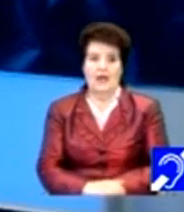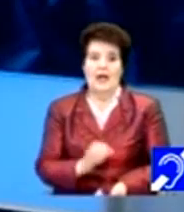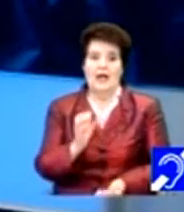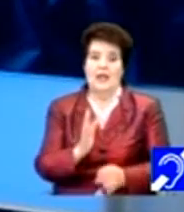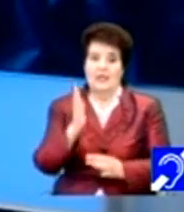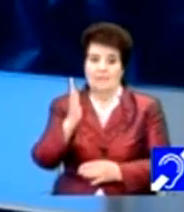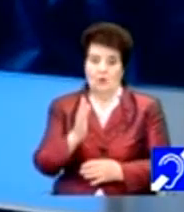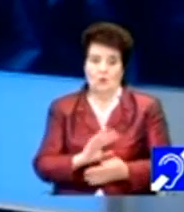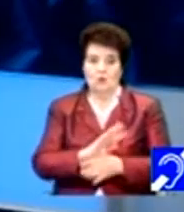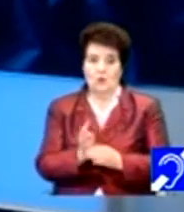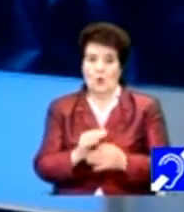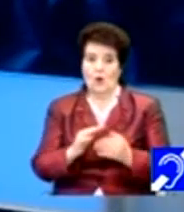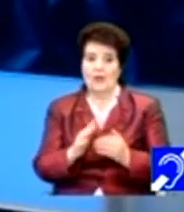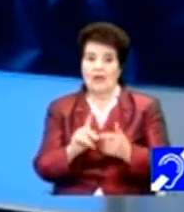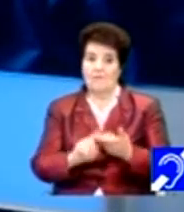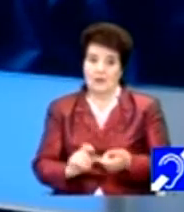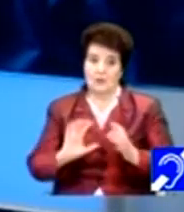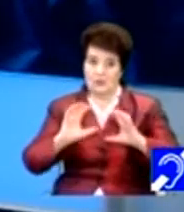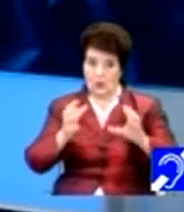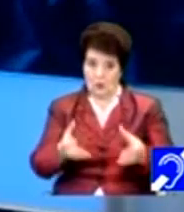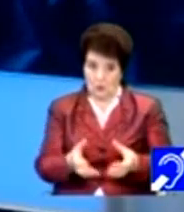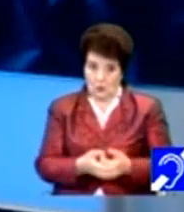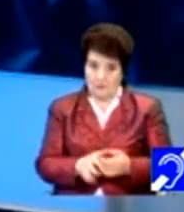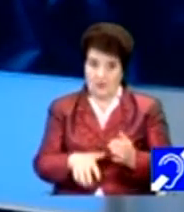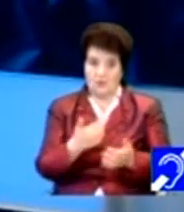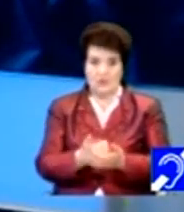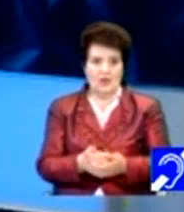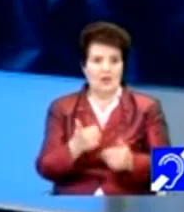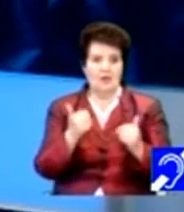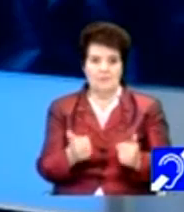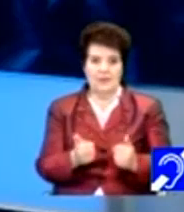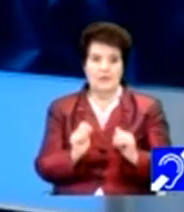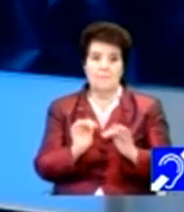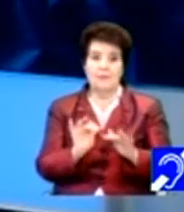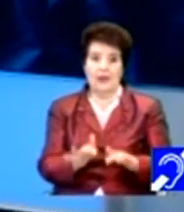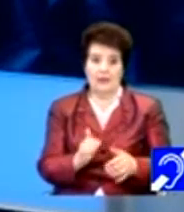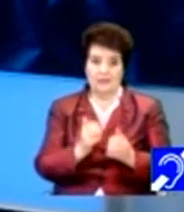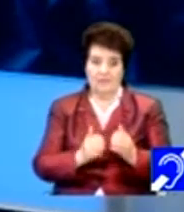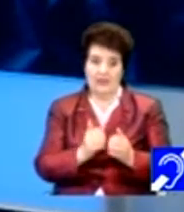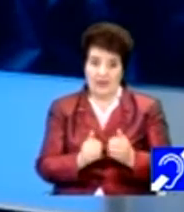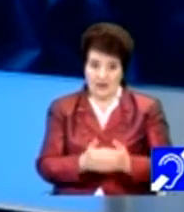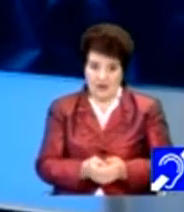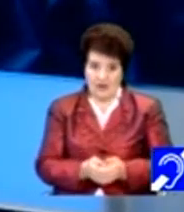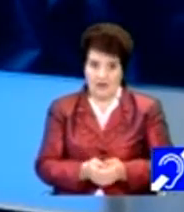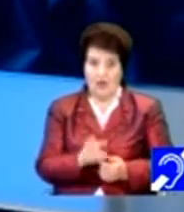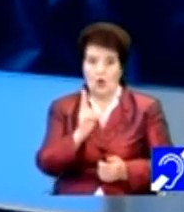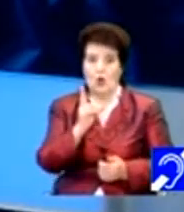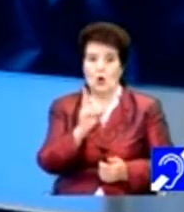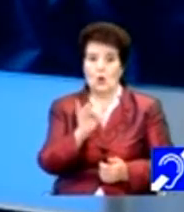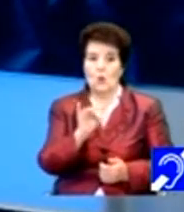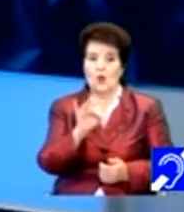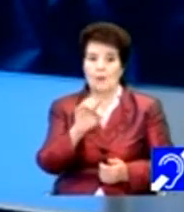Evoluția coronavirusului peste tot în lume, să știți că, per general, arată bine. Practic, pentru fiecare țară găsim o curbă care